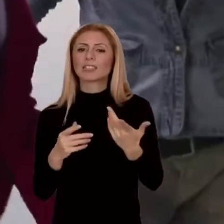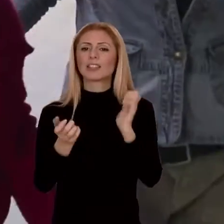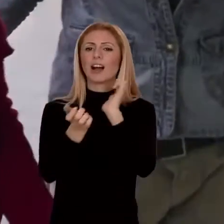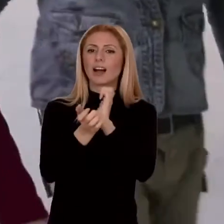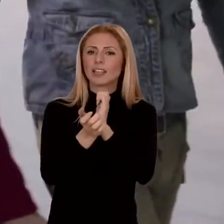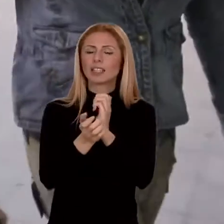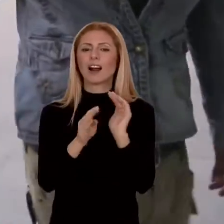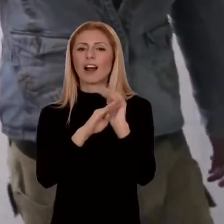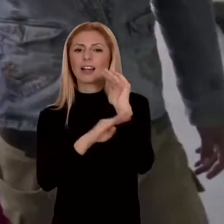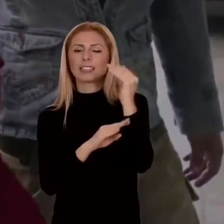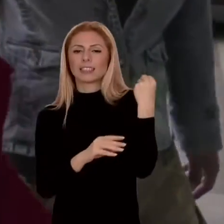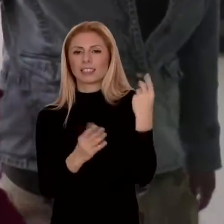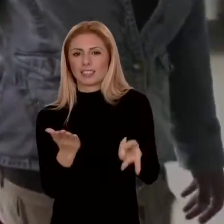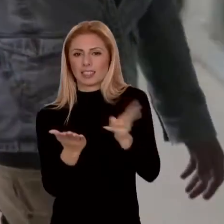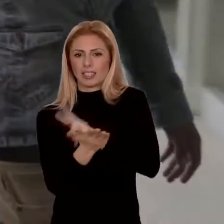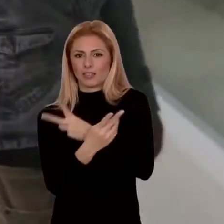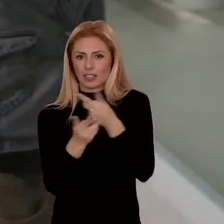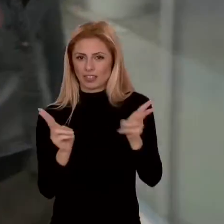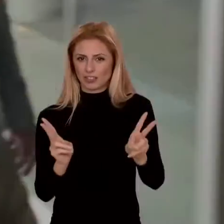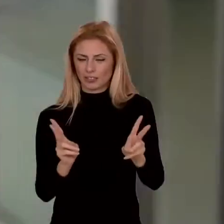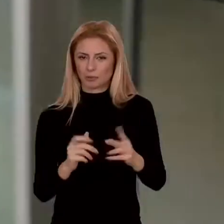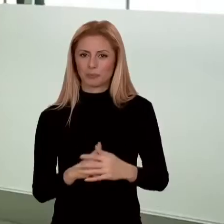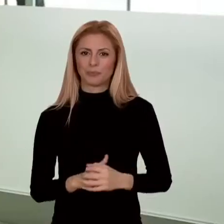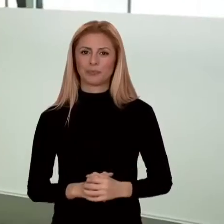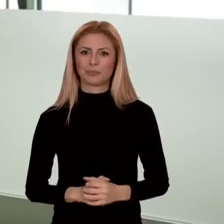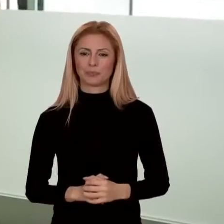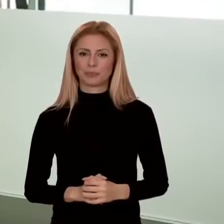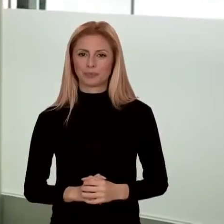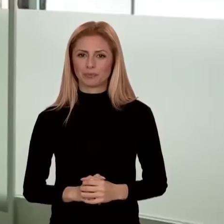hayatında yepyeni bir sayfa açtı.